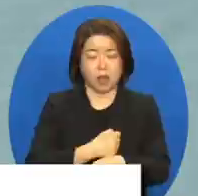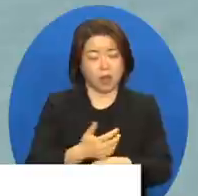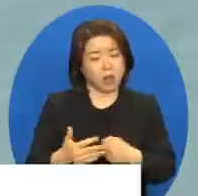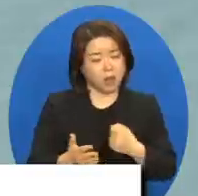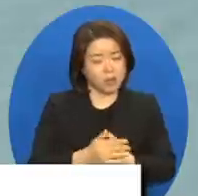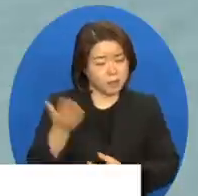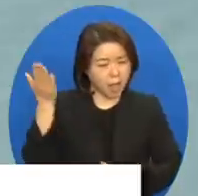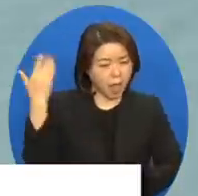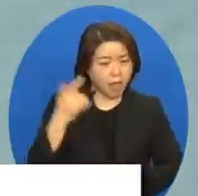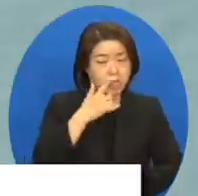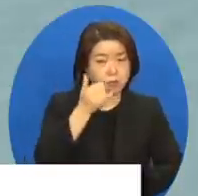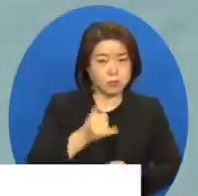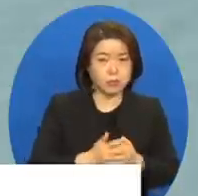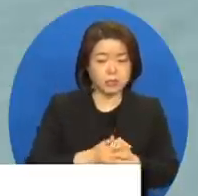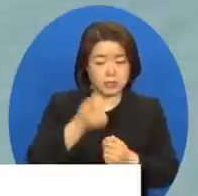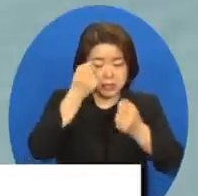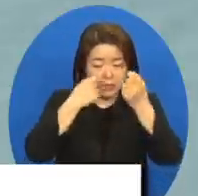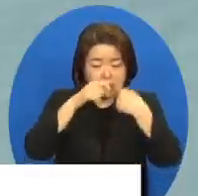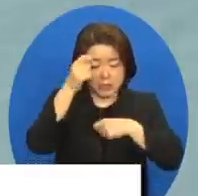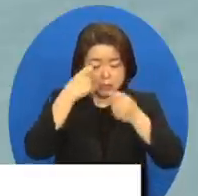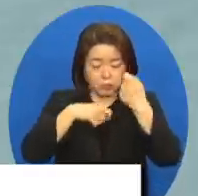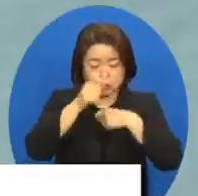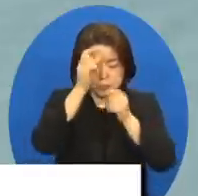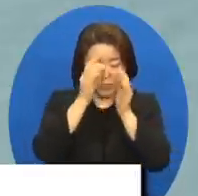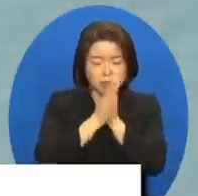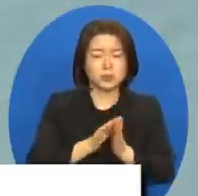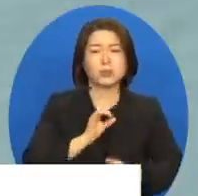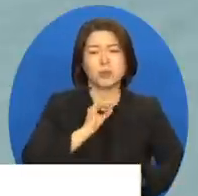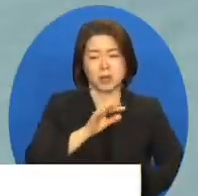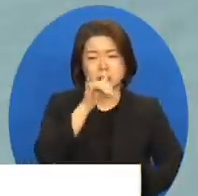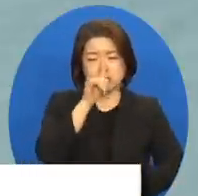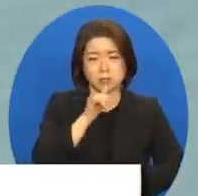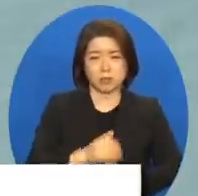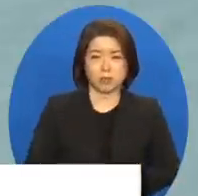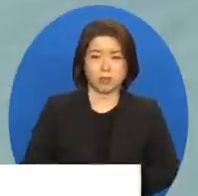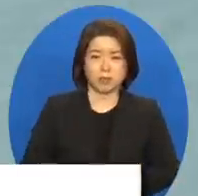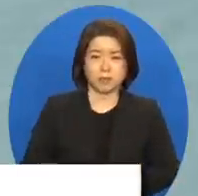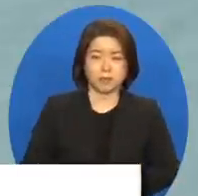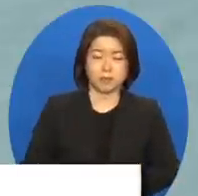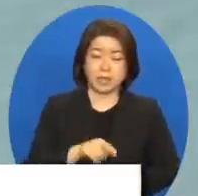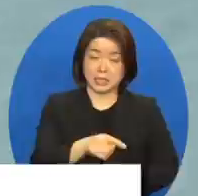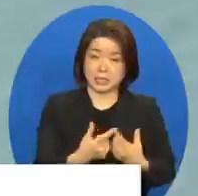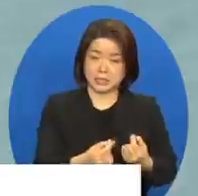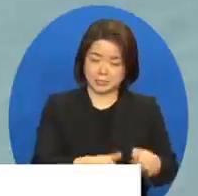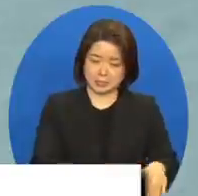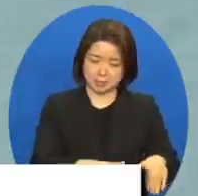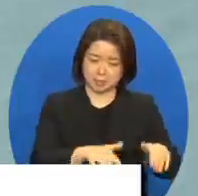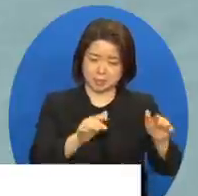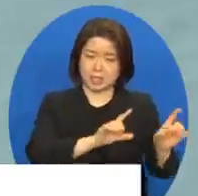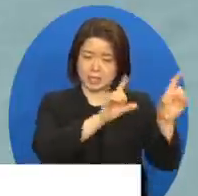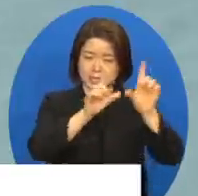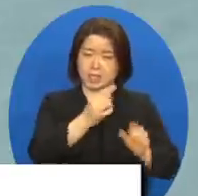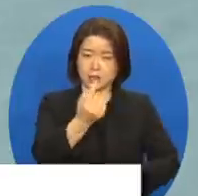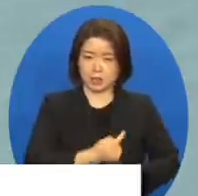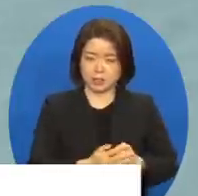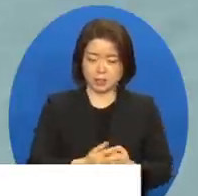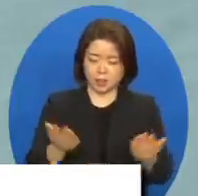그분들은 기도를 하면 그냥 눈물의 기도였습니다. 그렇게 그분들은 살아오셨고 지나고